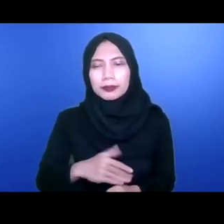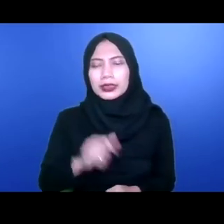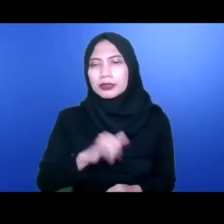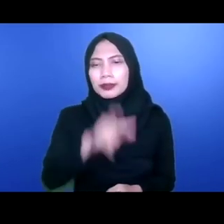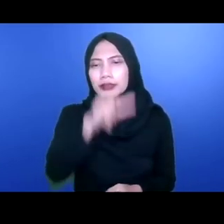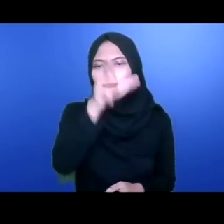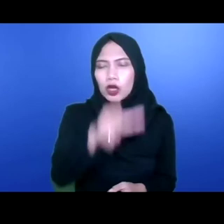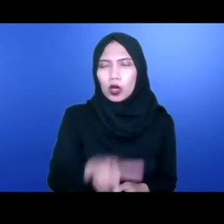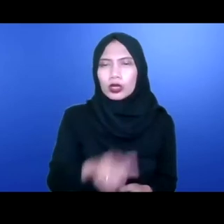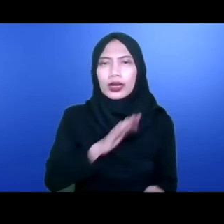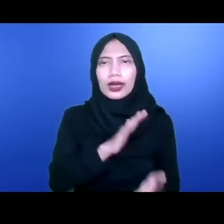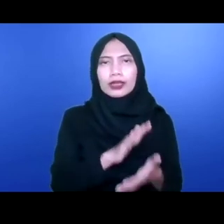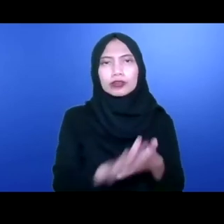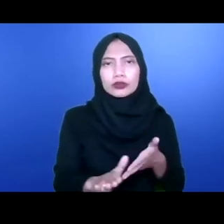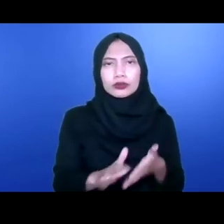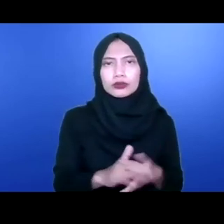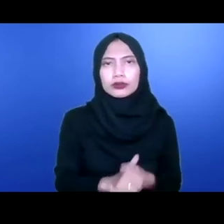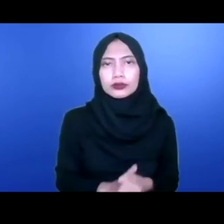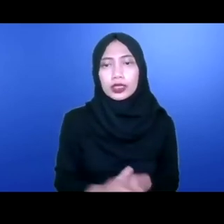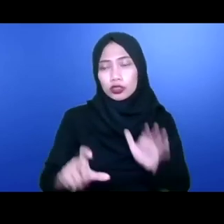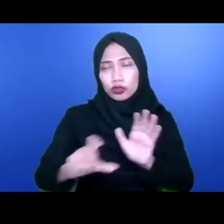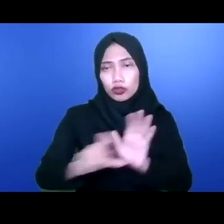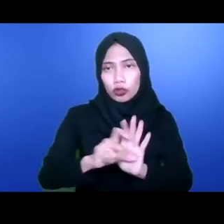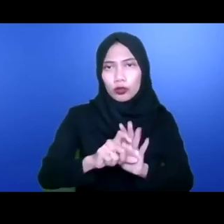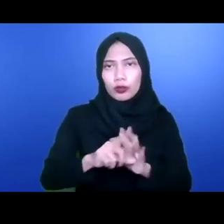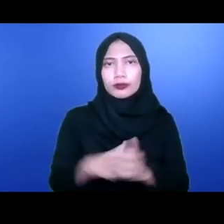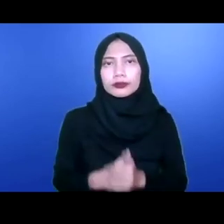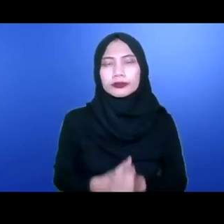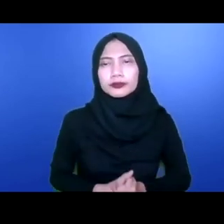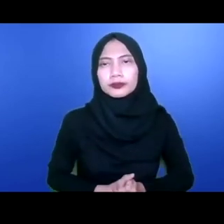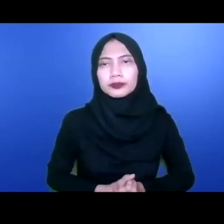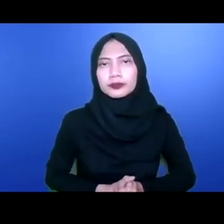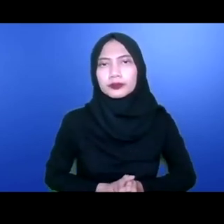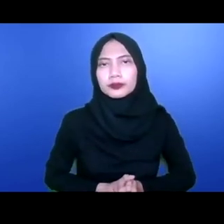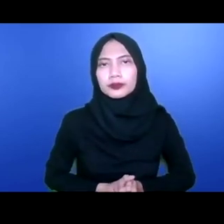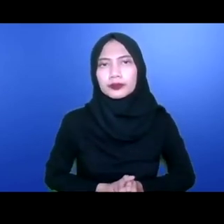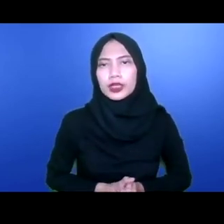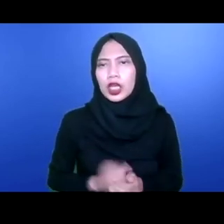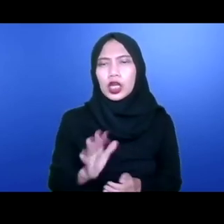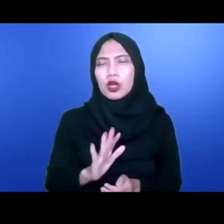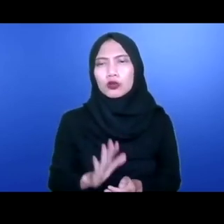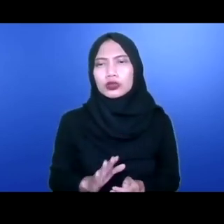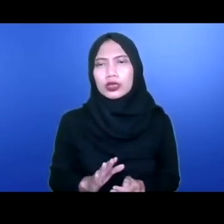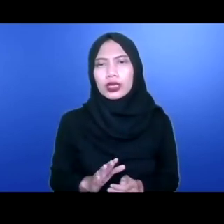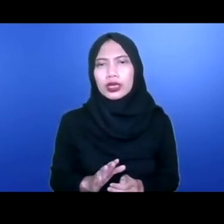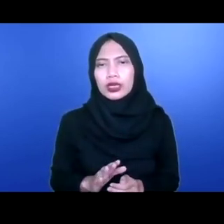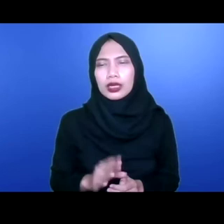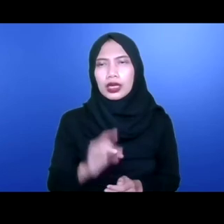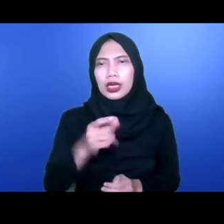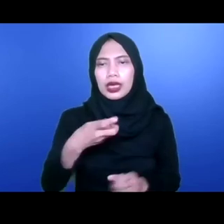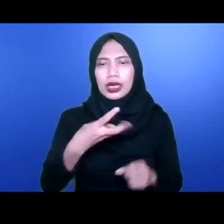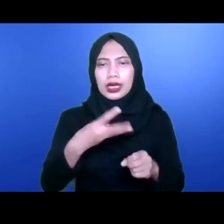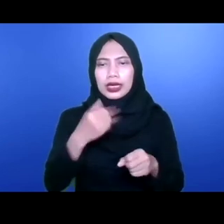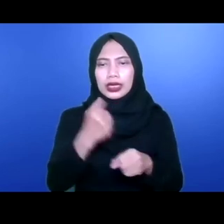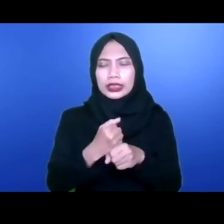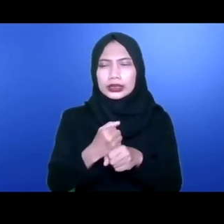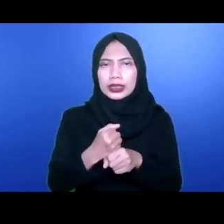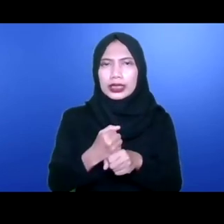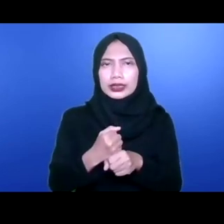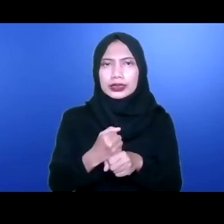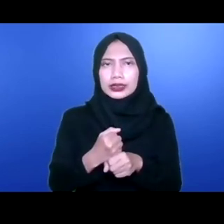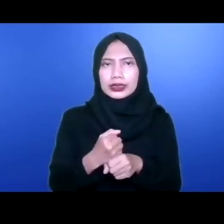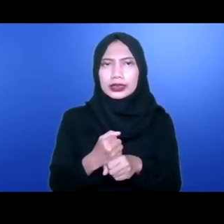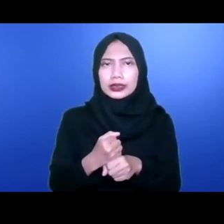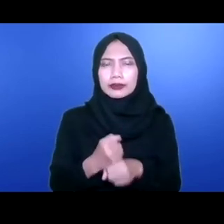bantu top up cash in. Misalnya, kami batasin nggak usah minta registrasi di situ atau untuk cash